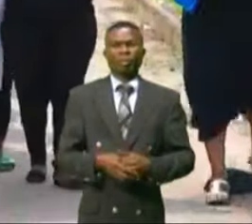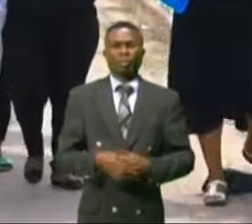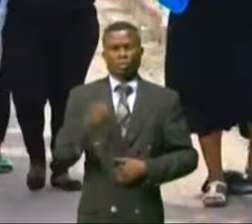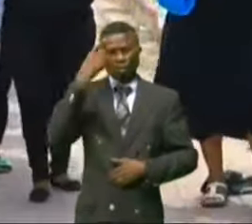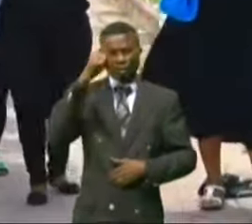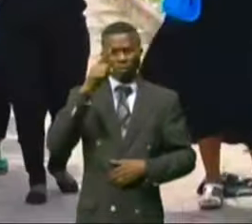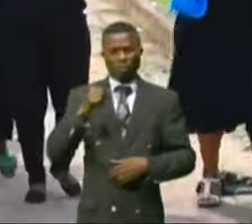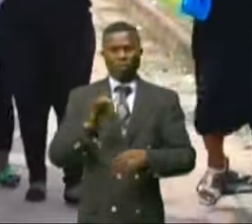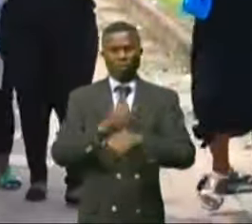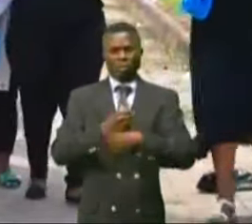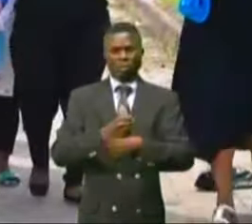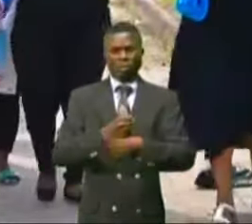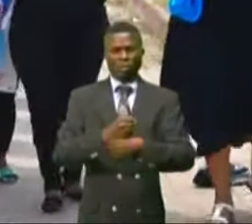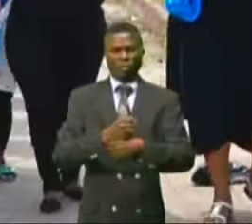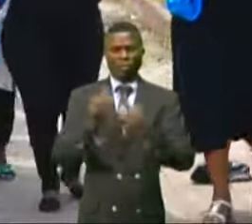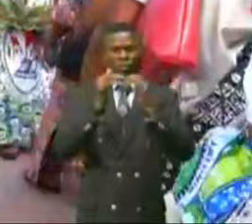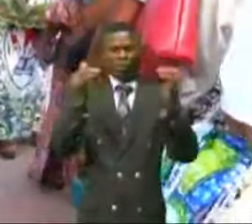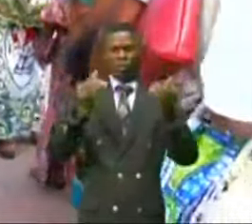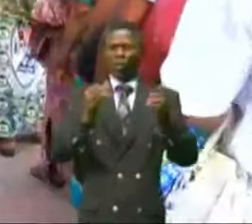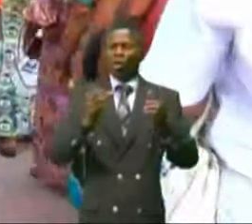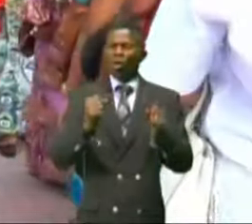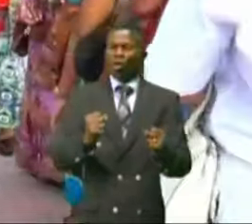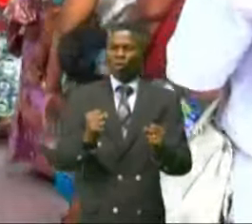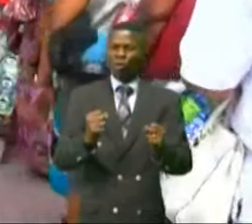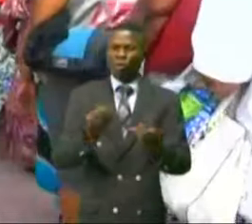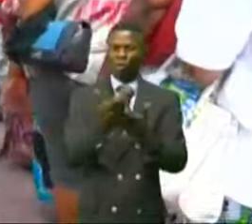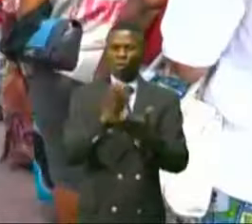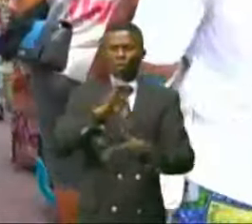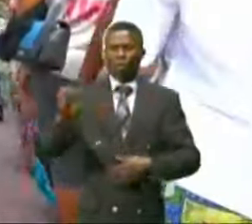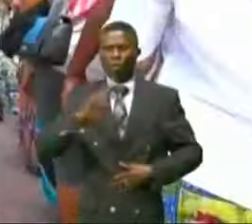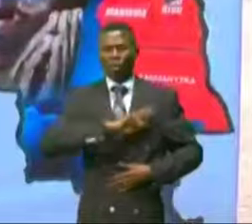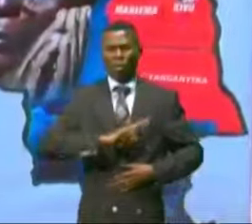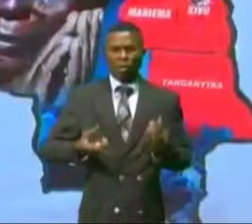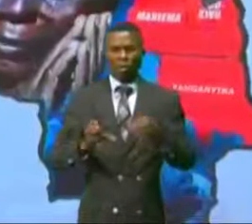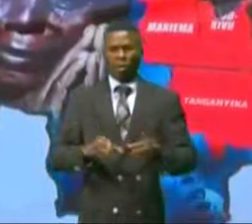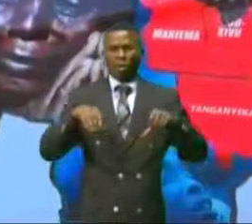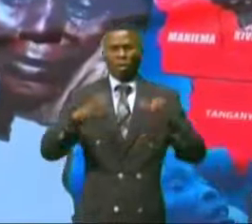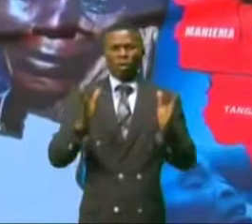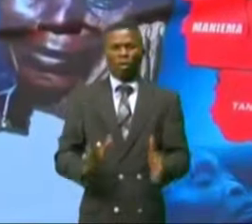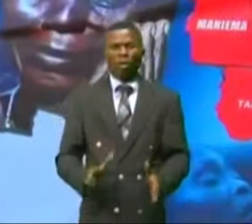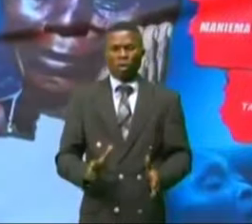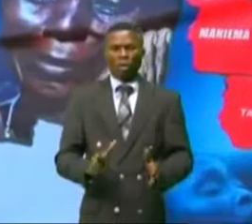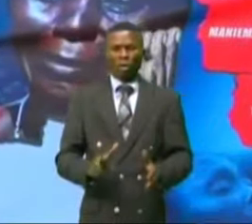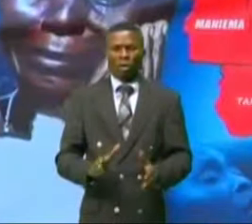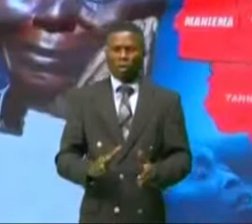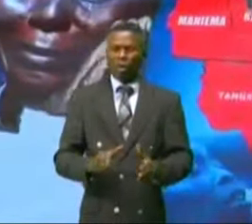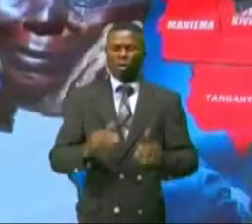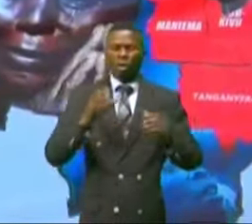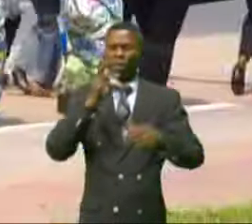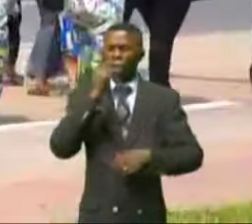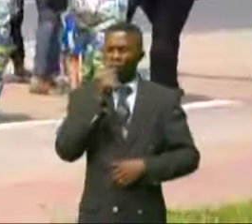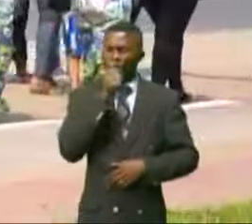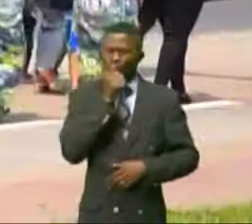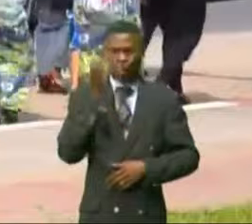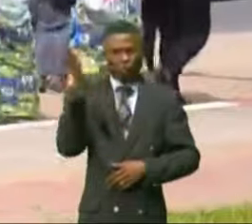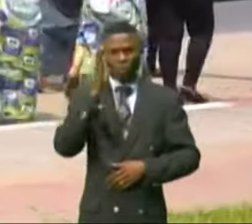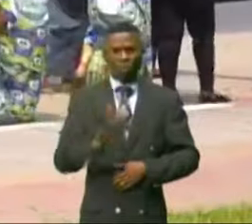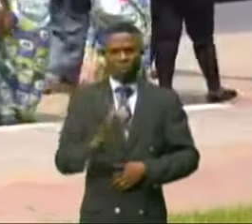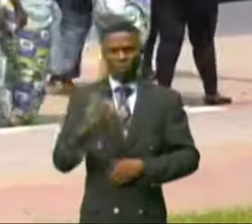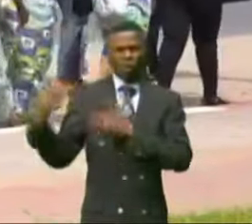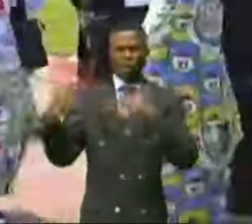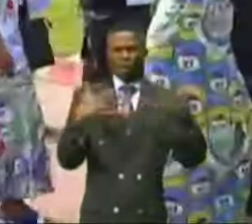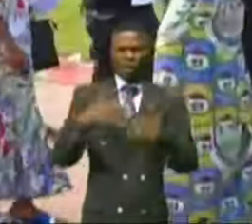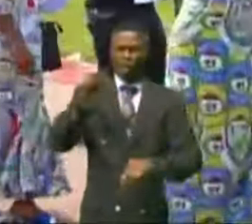Pour le rétablissement d'une paix définitive dans l'est de la RDC, les Congolais ne se tairont jamais, surtout face à la guerre